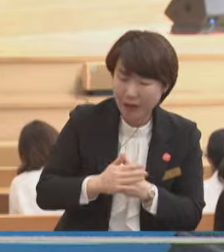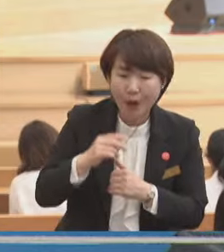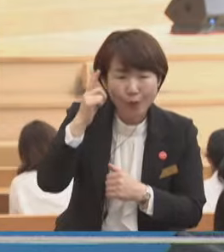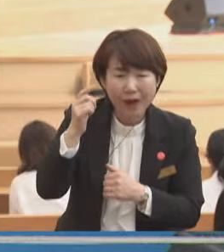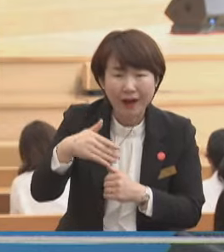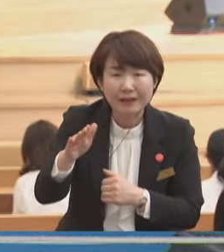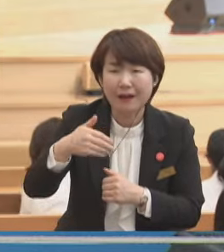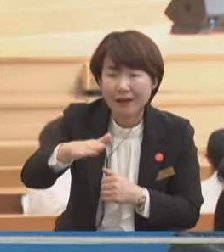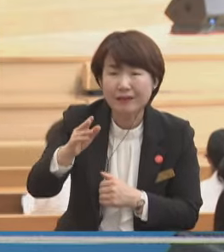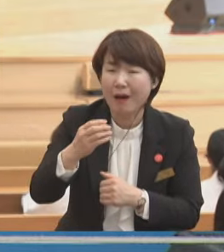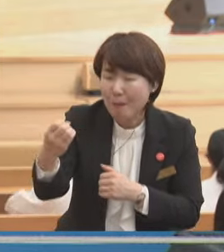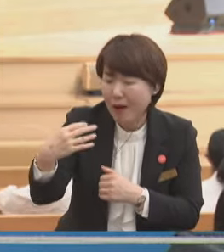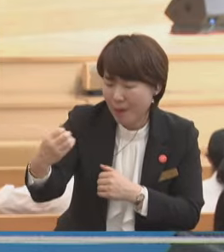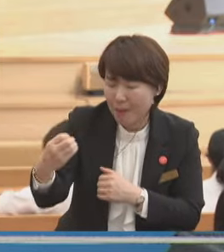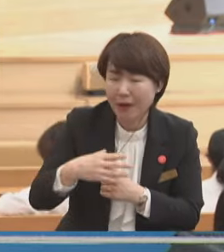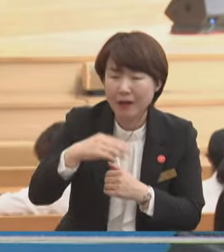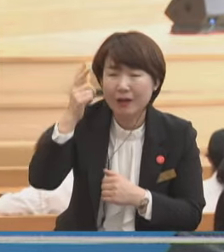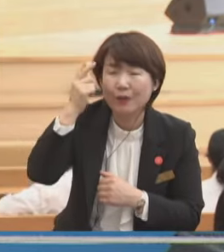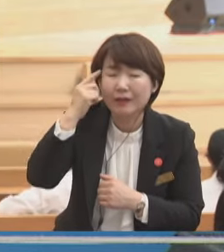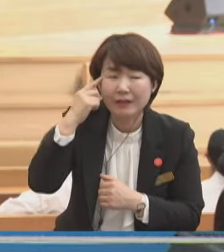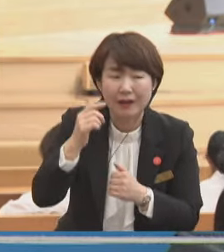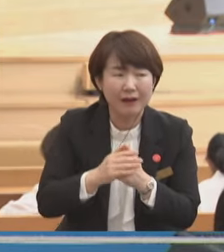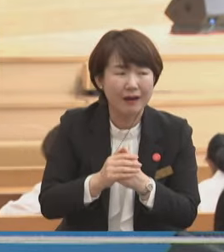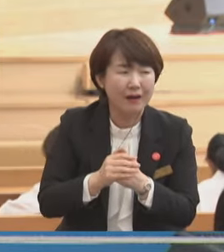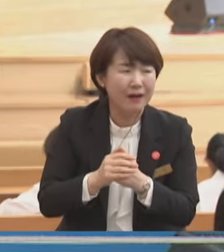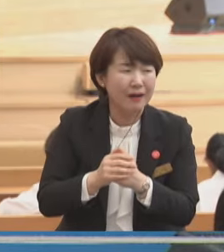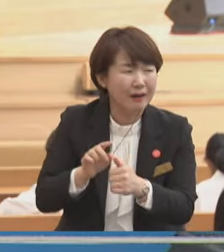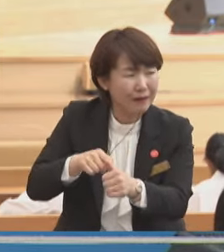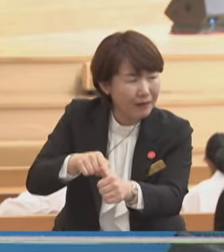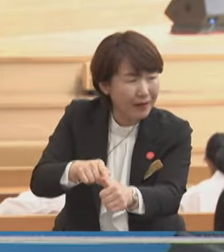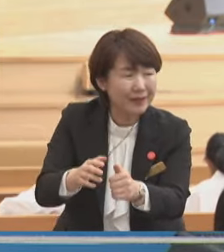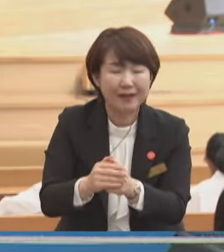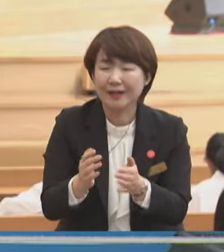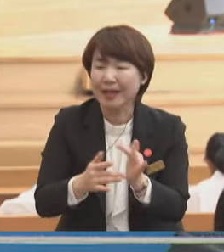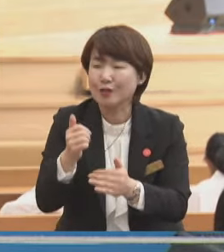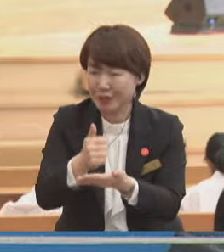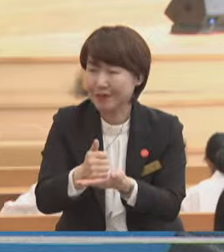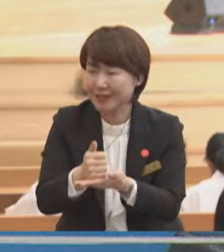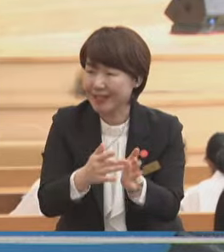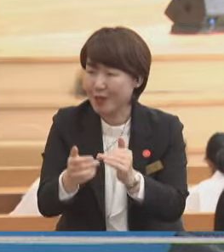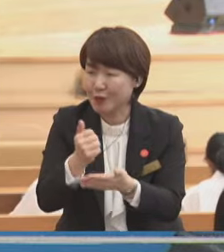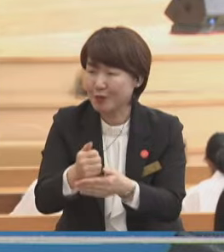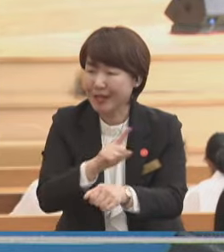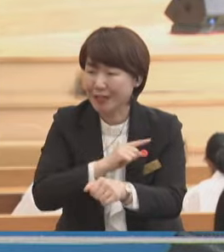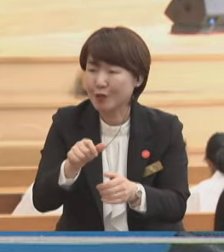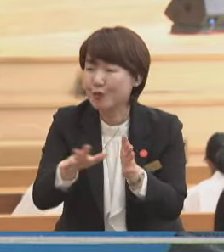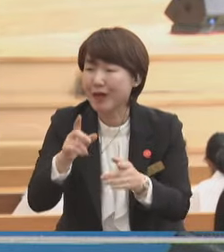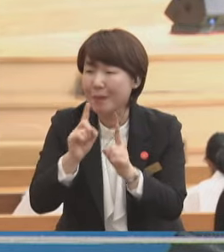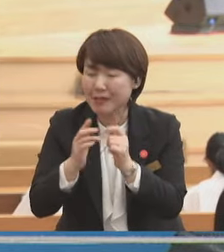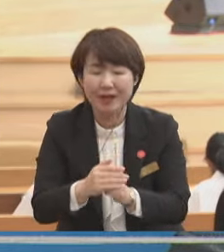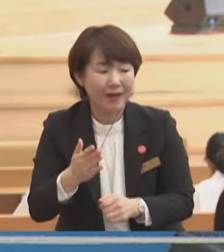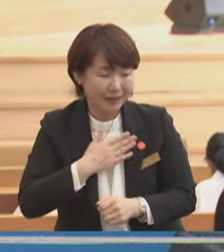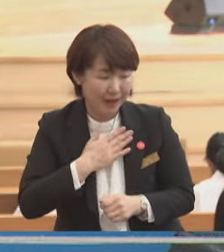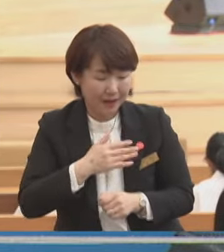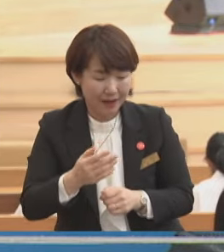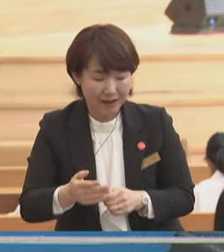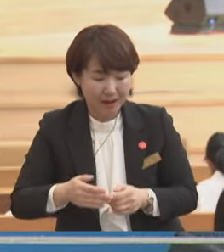가신다고 말씀하시면 어떻게 되냐고 그렇게 하니까 예수님이 그 유명한 대답을 하셨잖아요 내가 곧